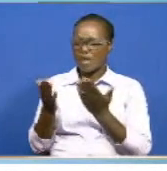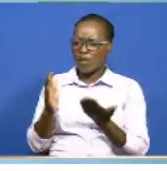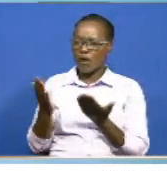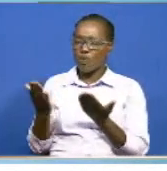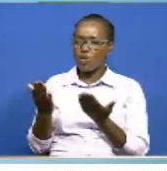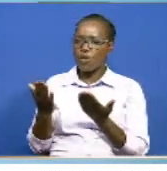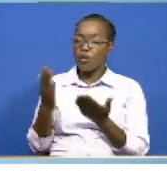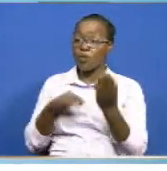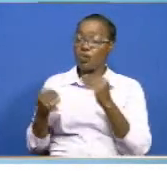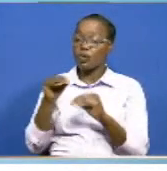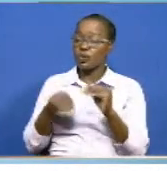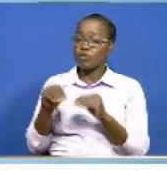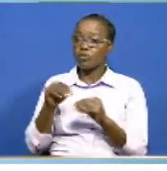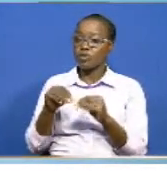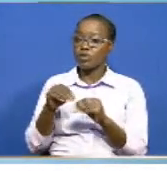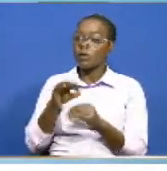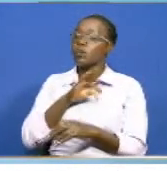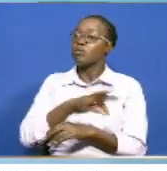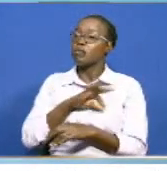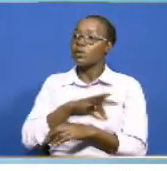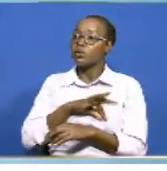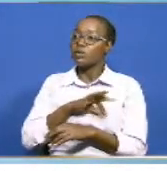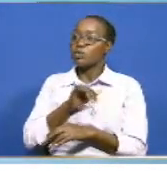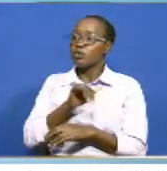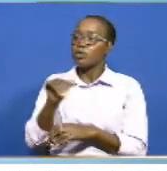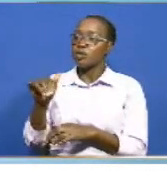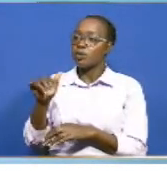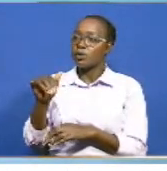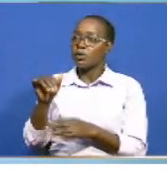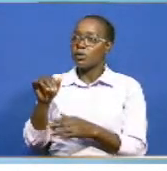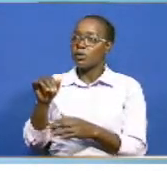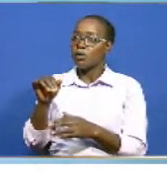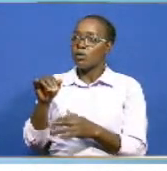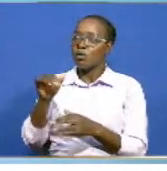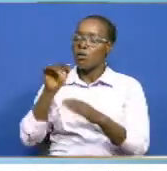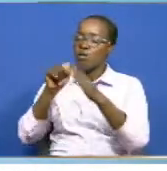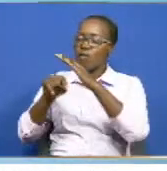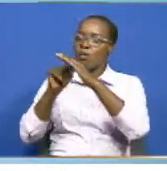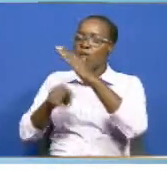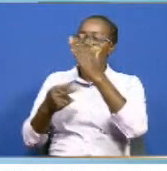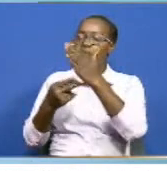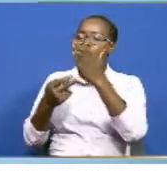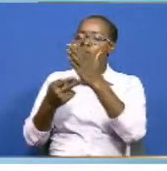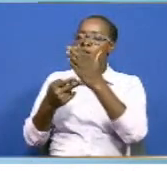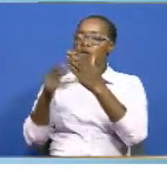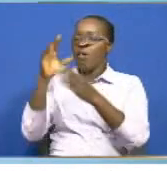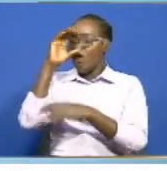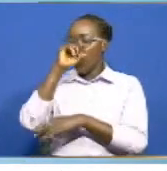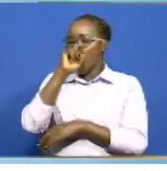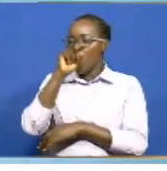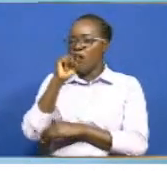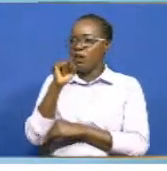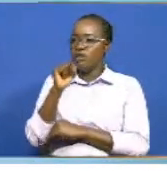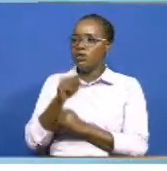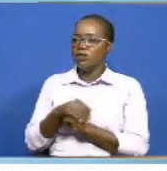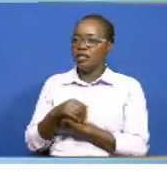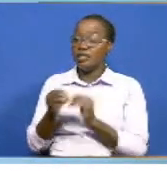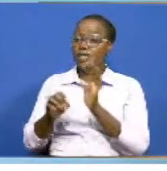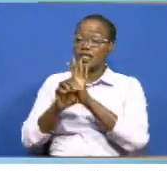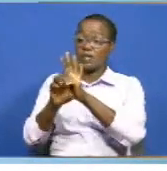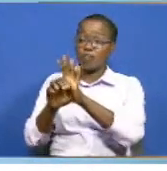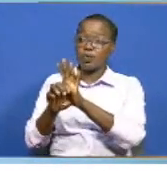sisi kuchangia kunufaisha wale ambao hawajaweza kupata access ya teknolojia mashinani. Kwa